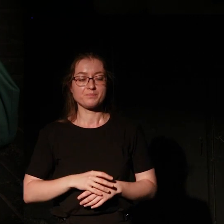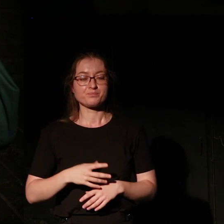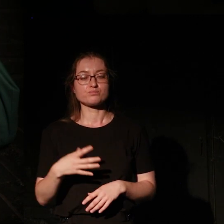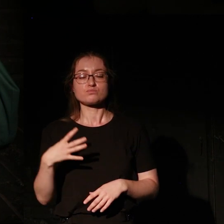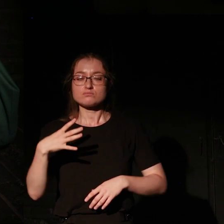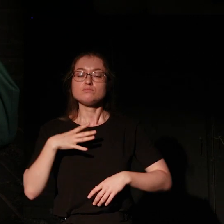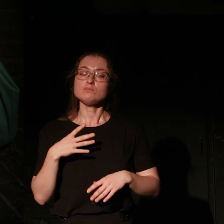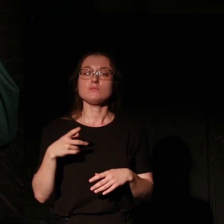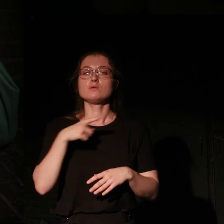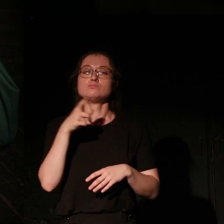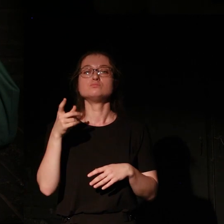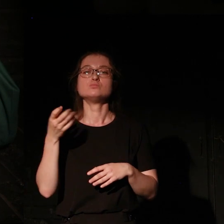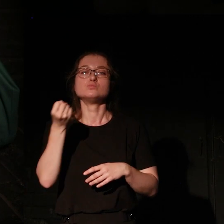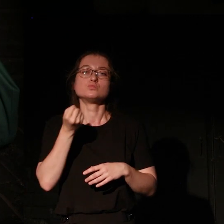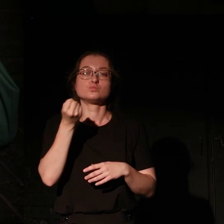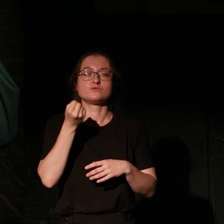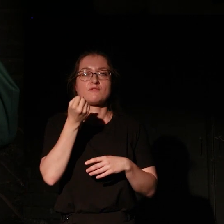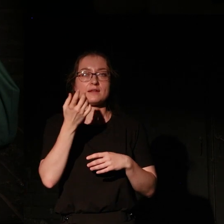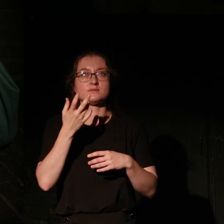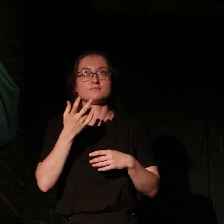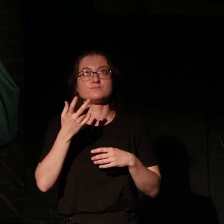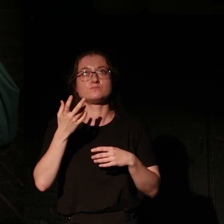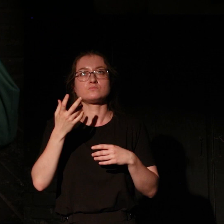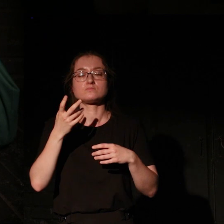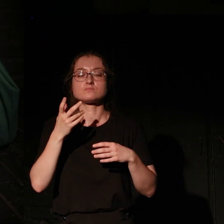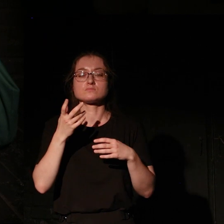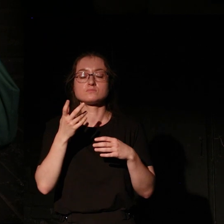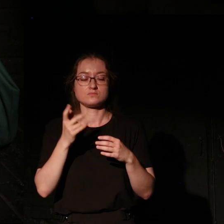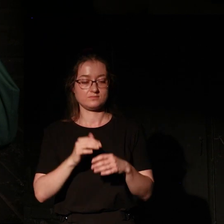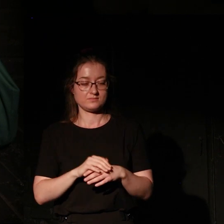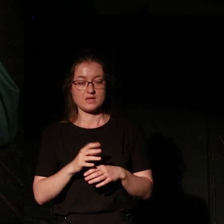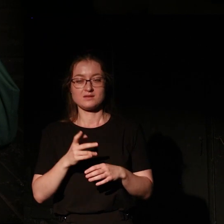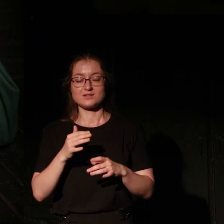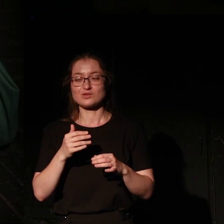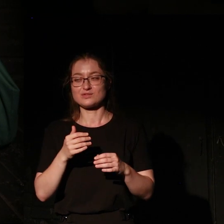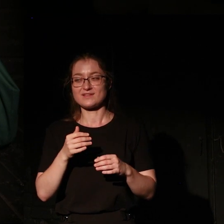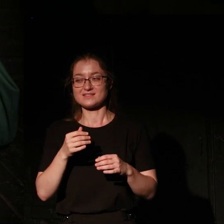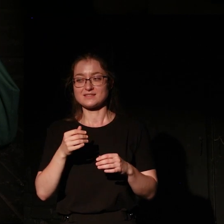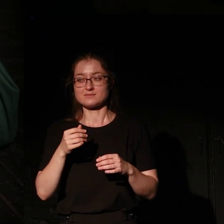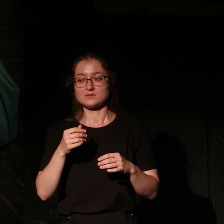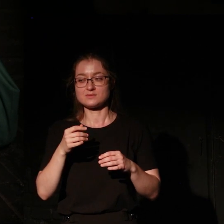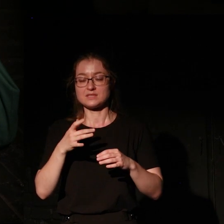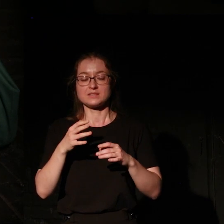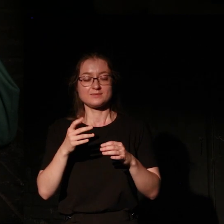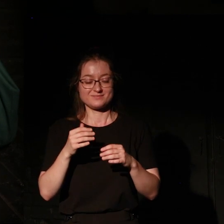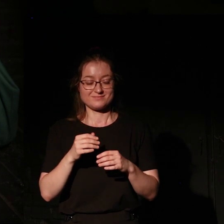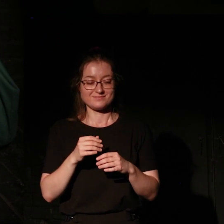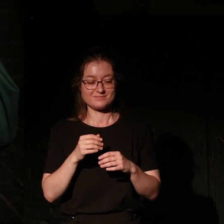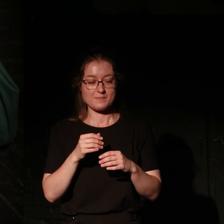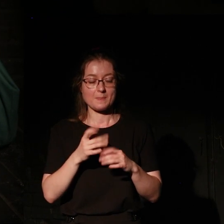tych konwencji literackich też wpływa na to, czy to Słowo Boże jest bardziej bądź mniej